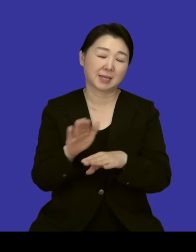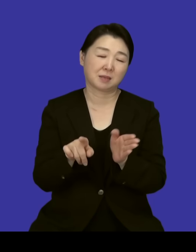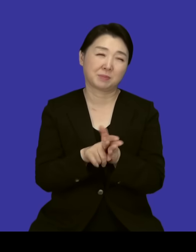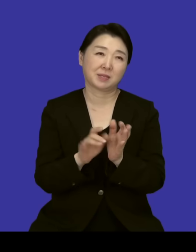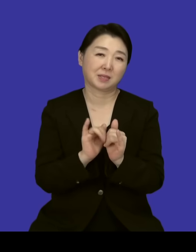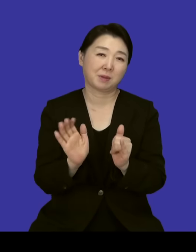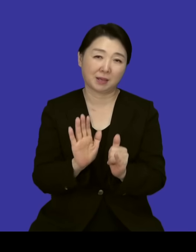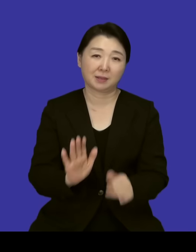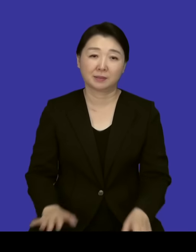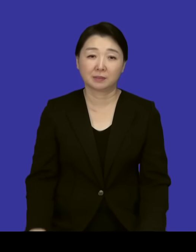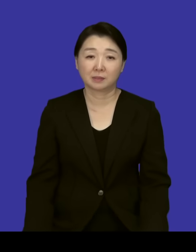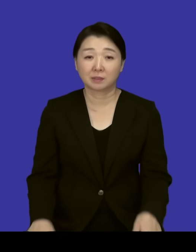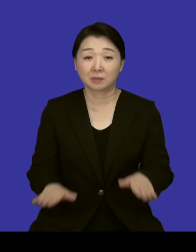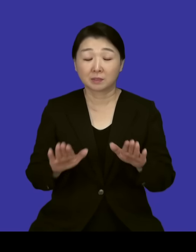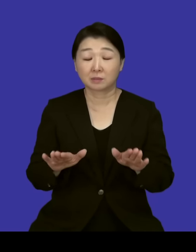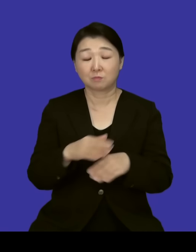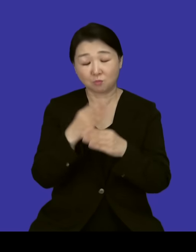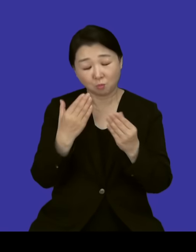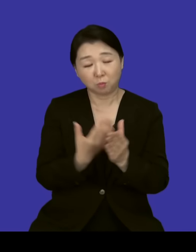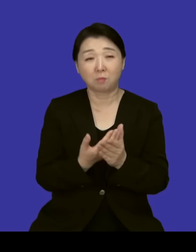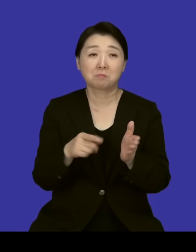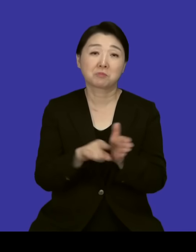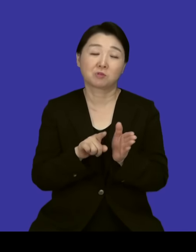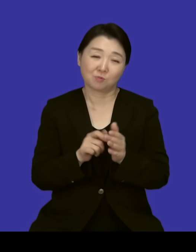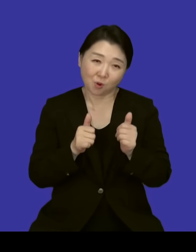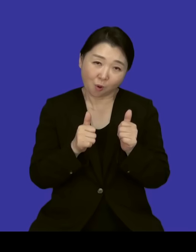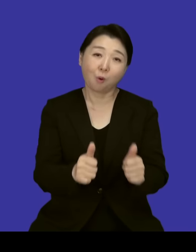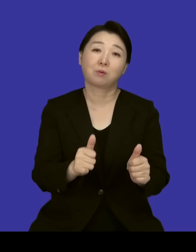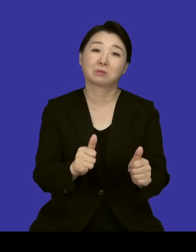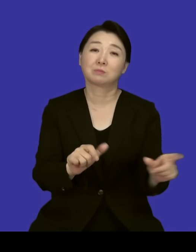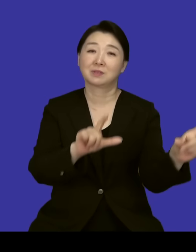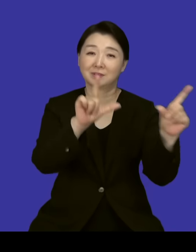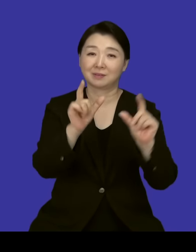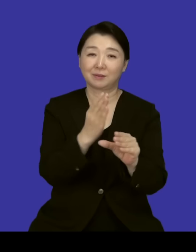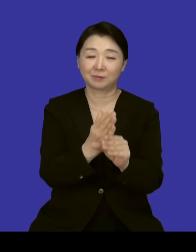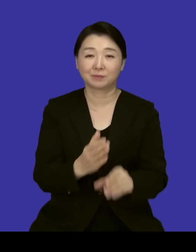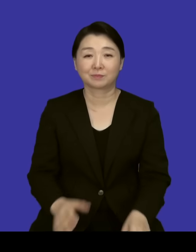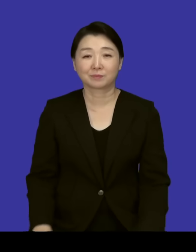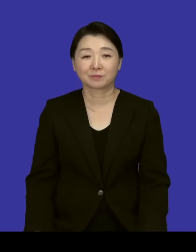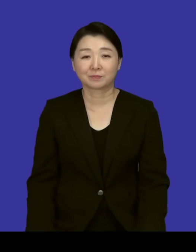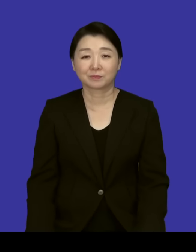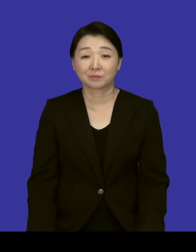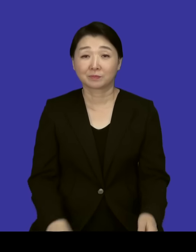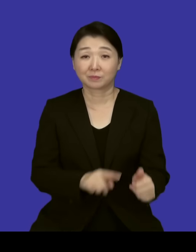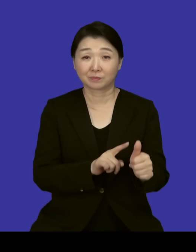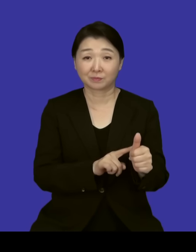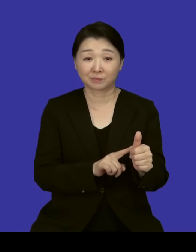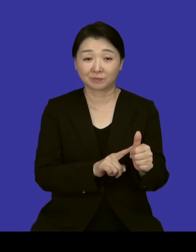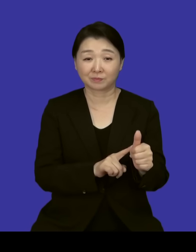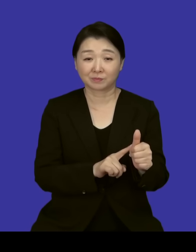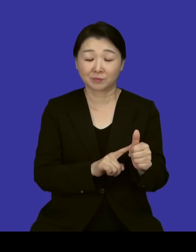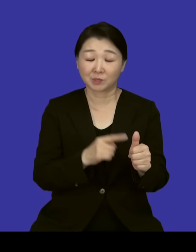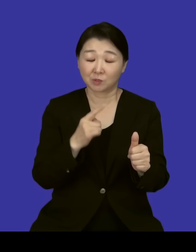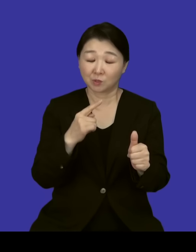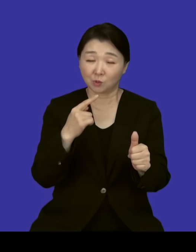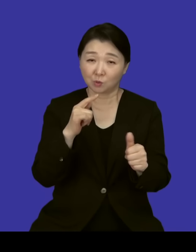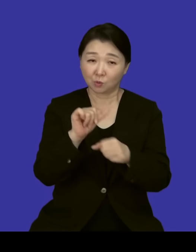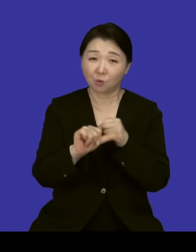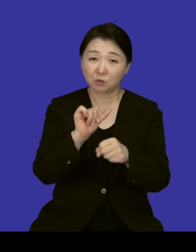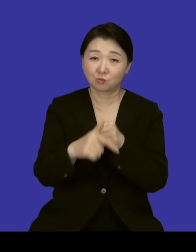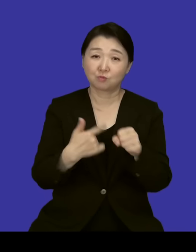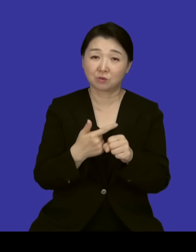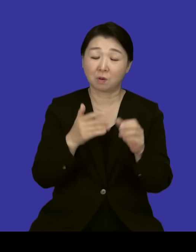그런 존재였다가 지금은 뭐 엄청나게 네. 신실한 크리스찬이 됐는데 그 친구가 한 5, 6년 만에 전화가 온